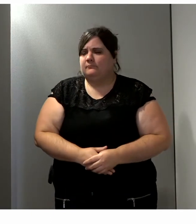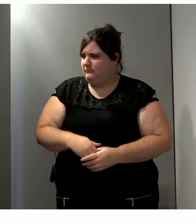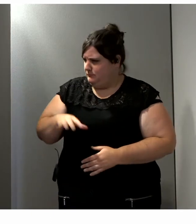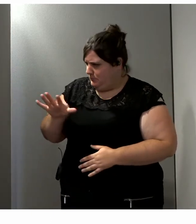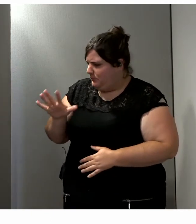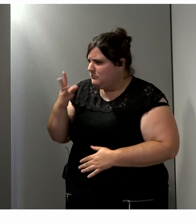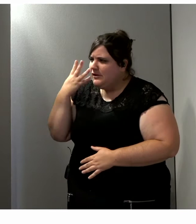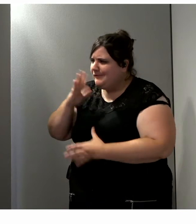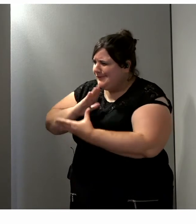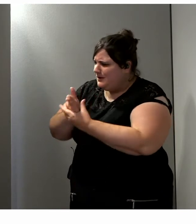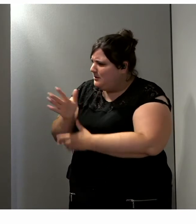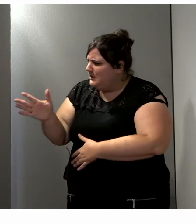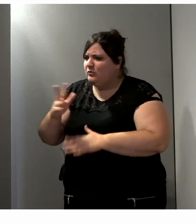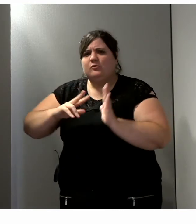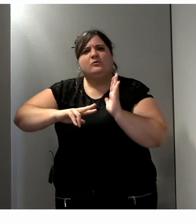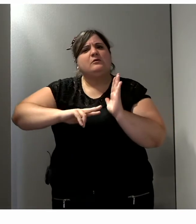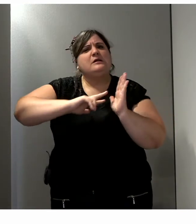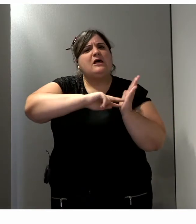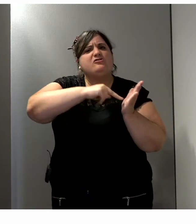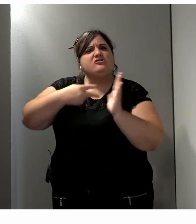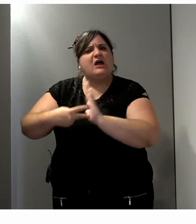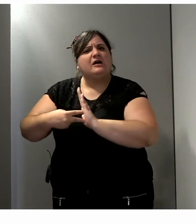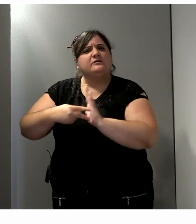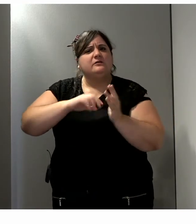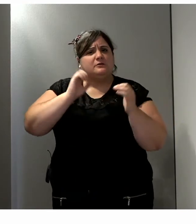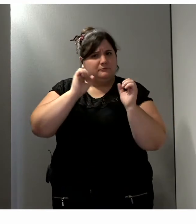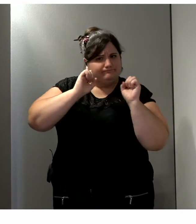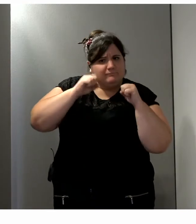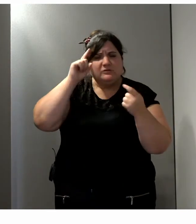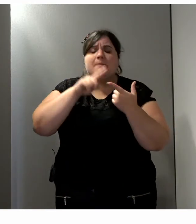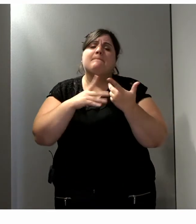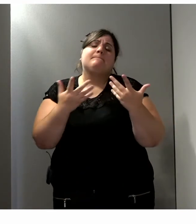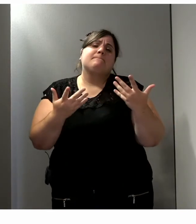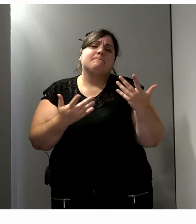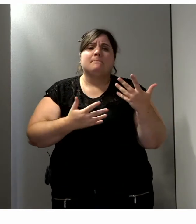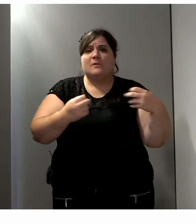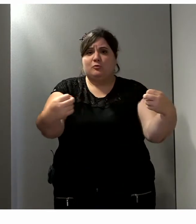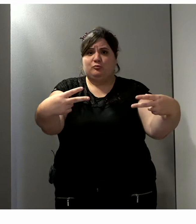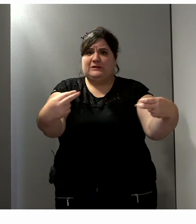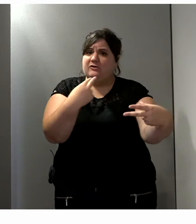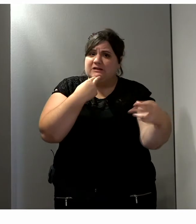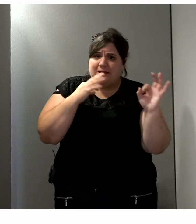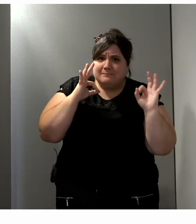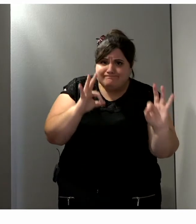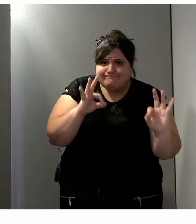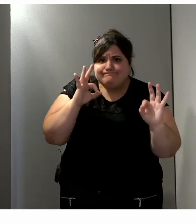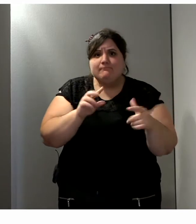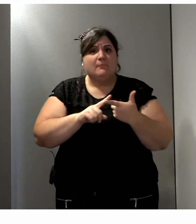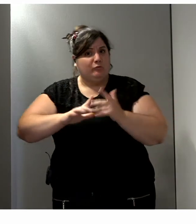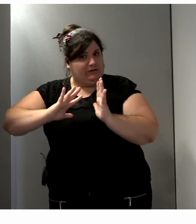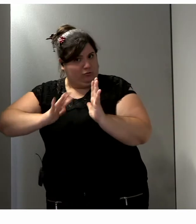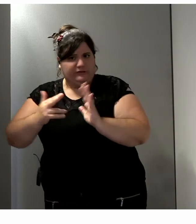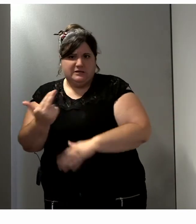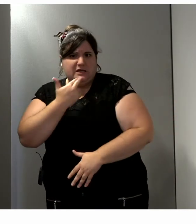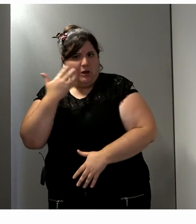vous évoquez, la charte sur la qualité du sous-titrage, sur la qualité de la langue des signes, sur la qualité de l'audio-description,